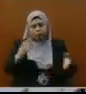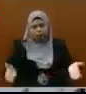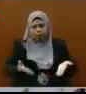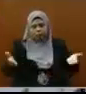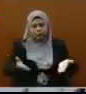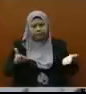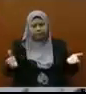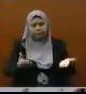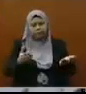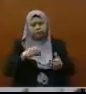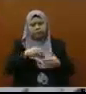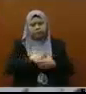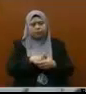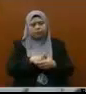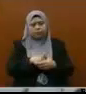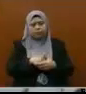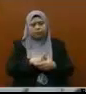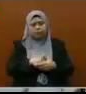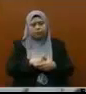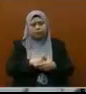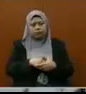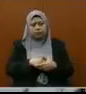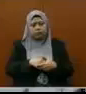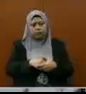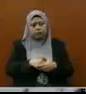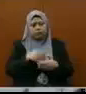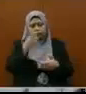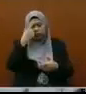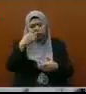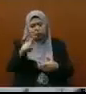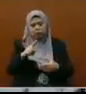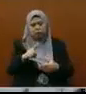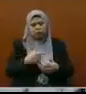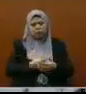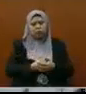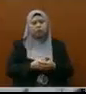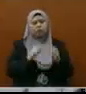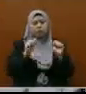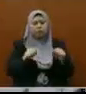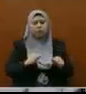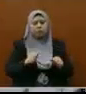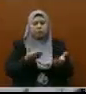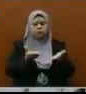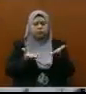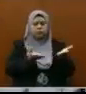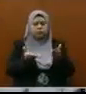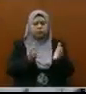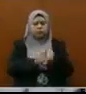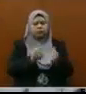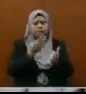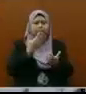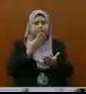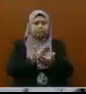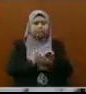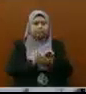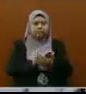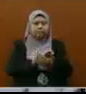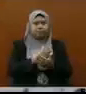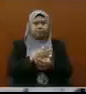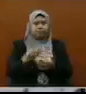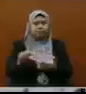awam di dalam apa nama kita panggil dengan izin high performance culture, supaya mereka boleh berkhidmat dengan lebih baik lagi dengan